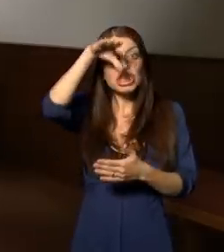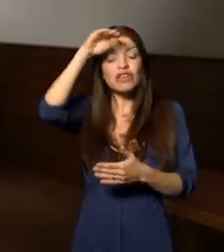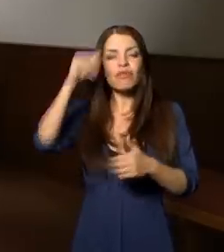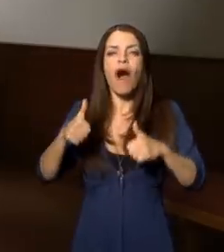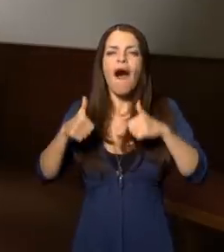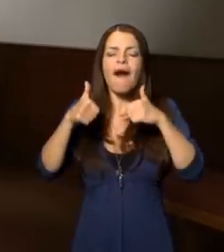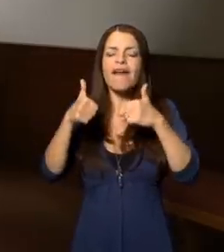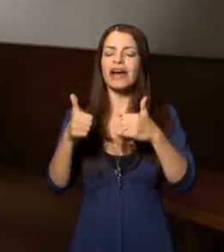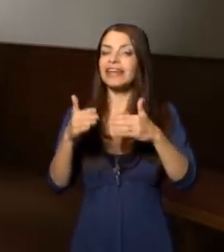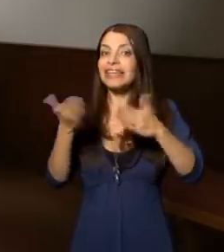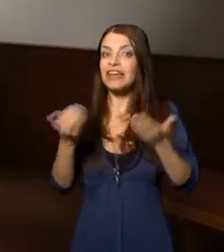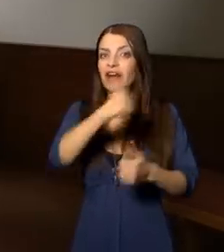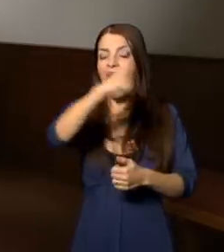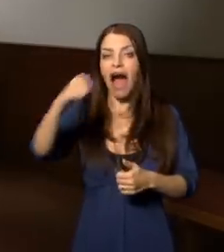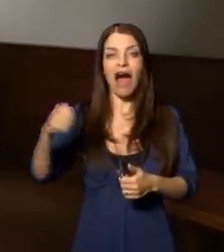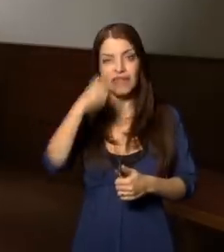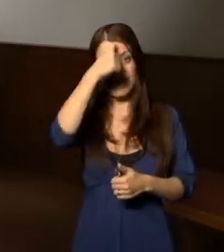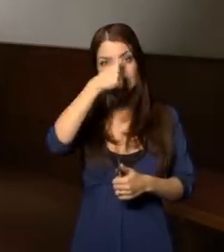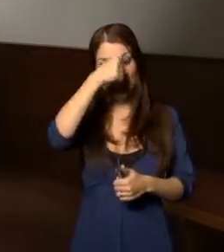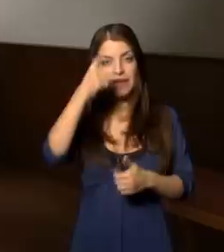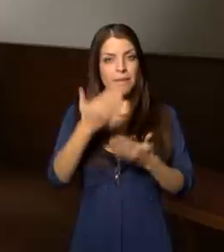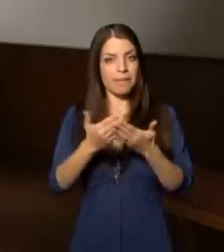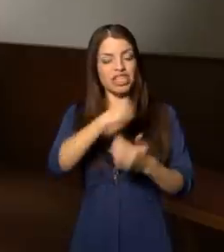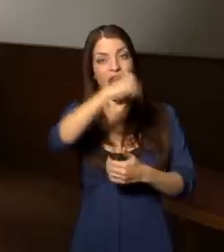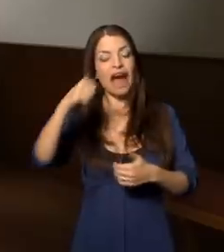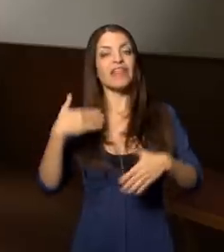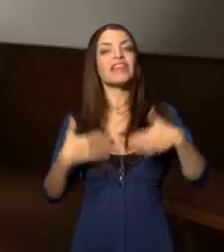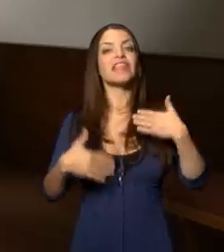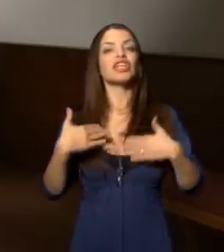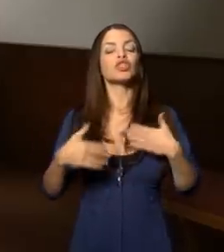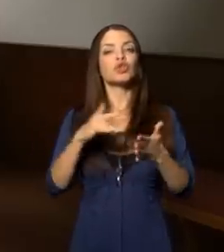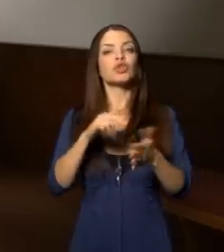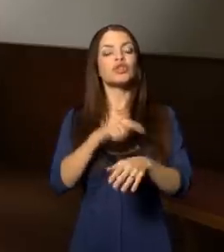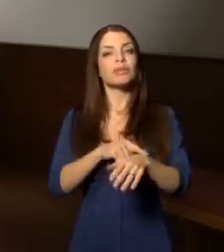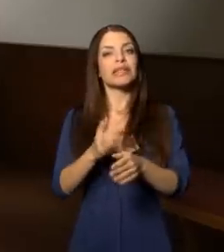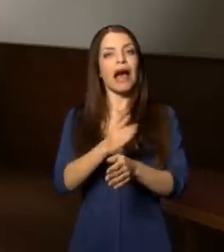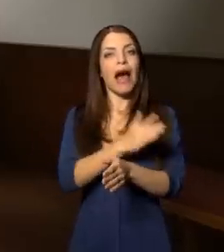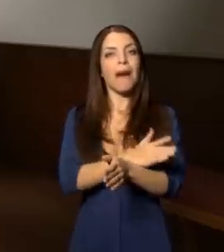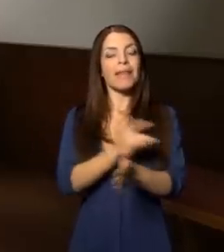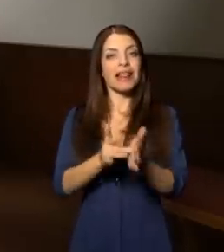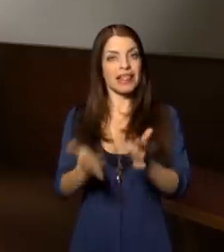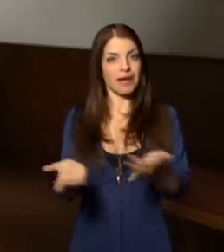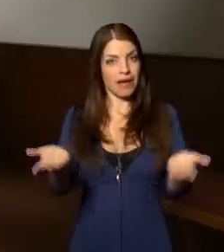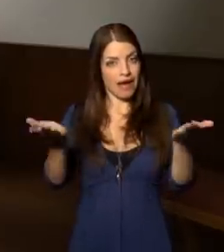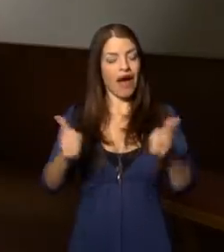nifhmu aħjar dak li għamilna verament insara biex ngħixu ir-randan